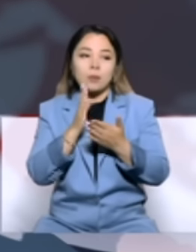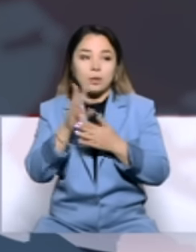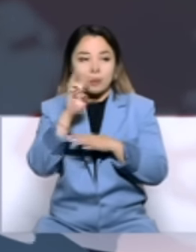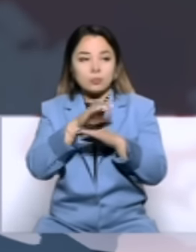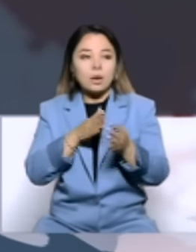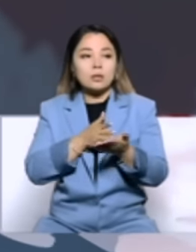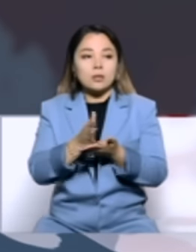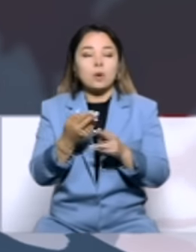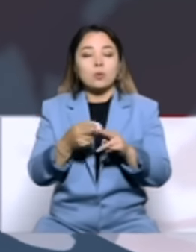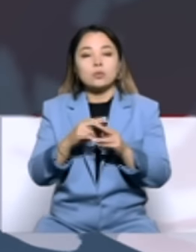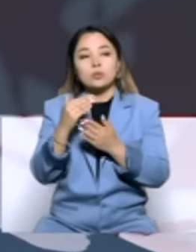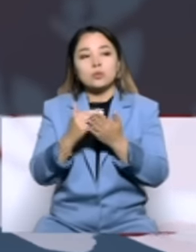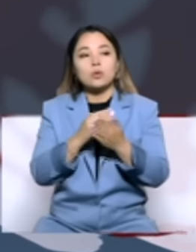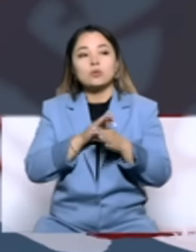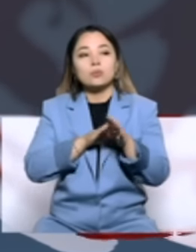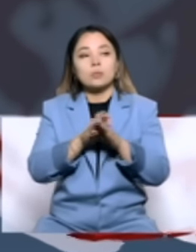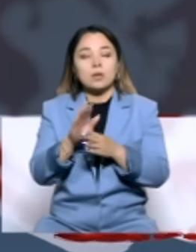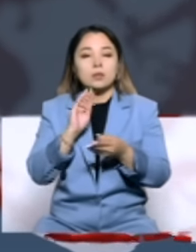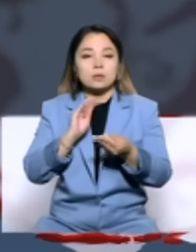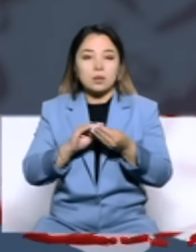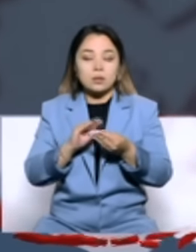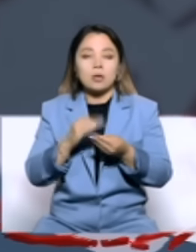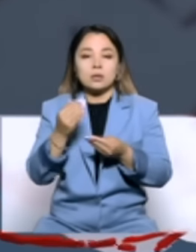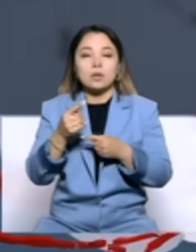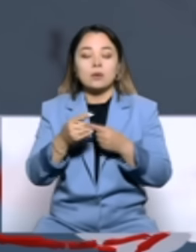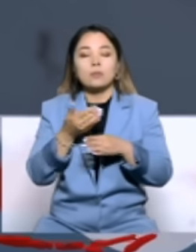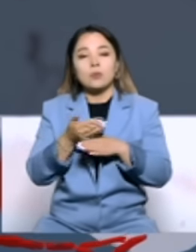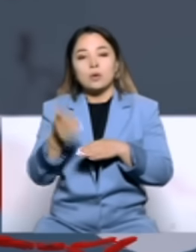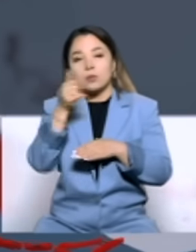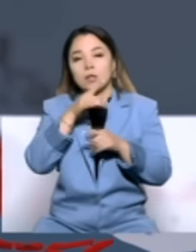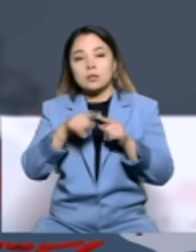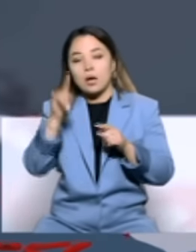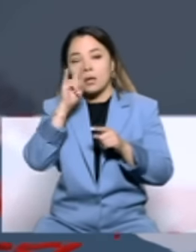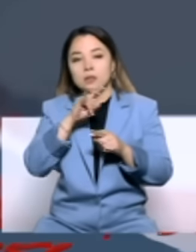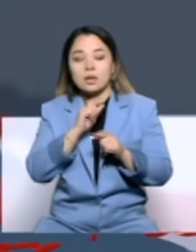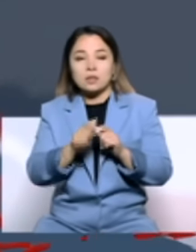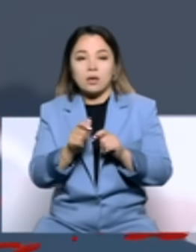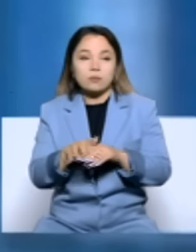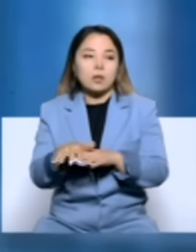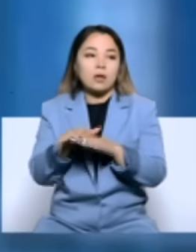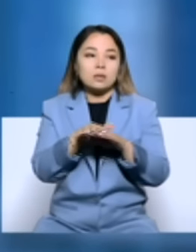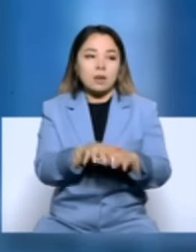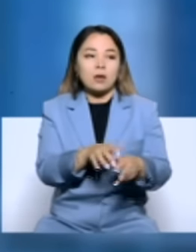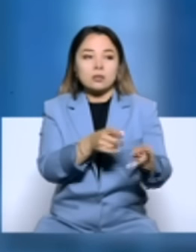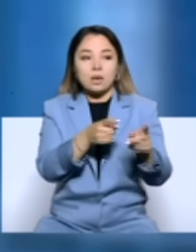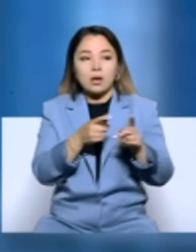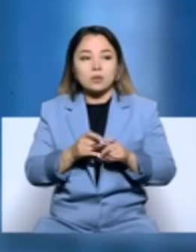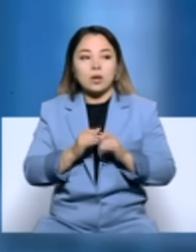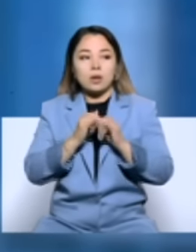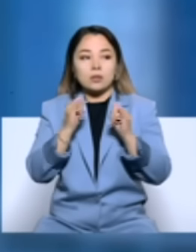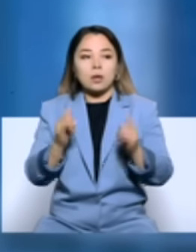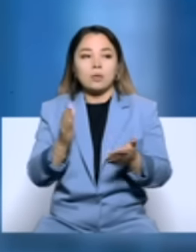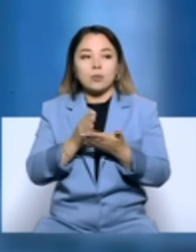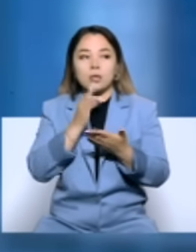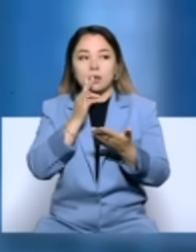осы бағыттағы жүйелі жұмысының арқасында кейінгі жылдары Қазақстанның инвестициялық тартымдылығы артып келеді